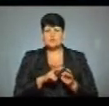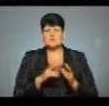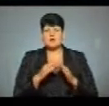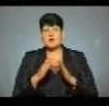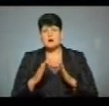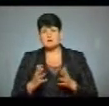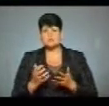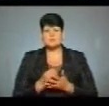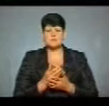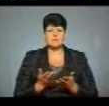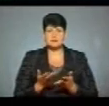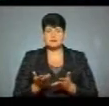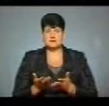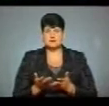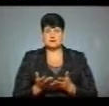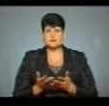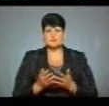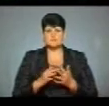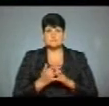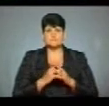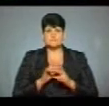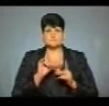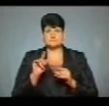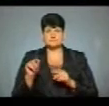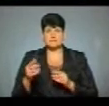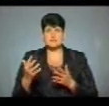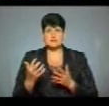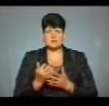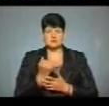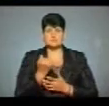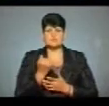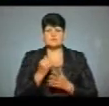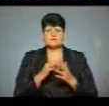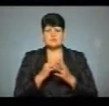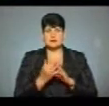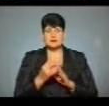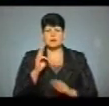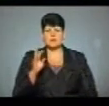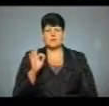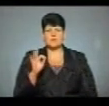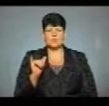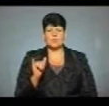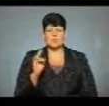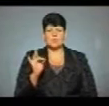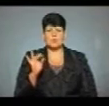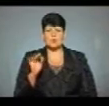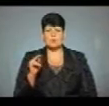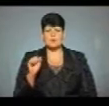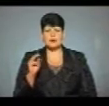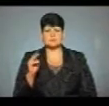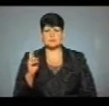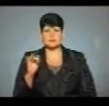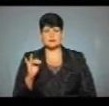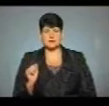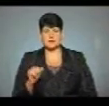якусь хату знайти по селах. Ну і знайшов в селі Куропатники. Учасниця